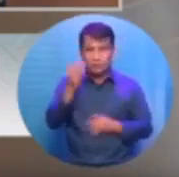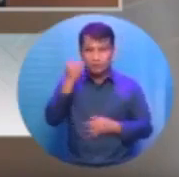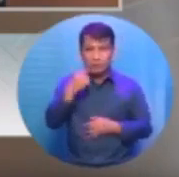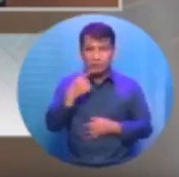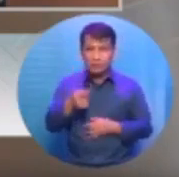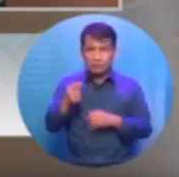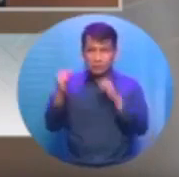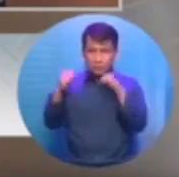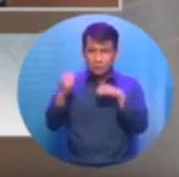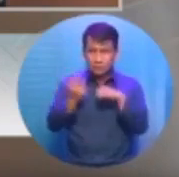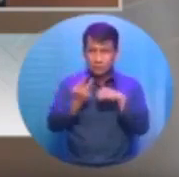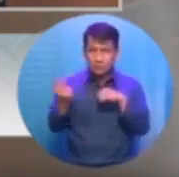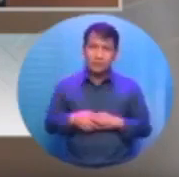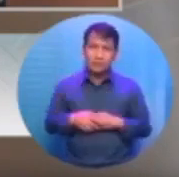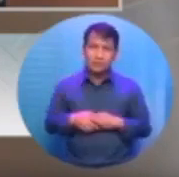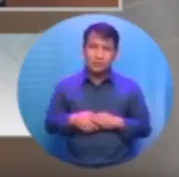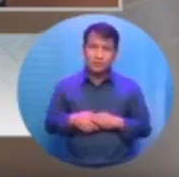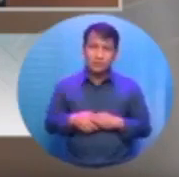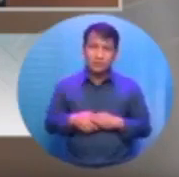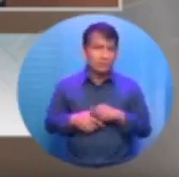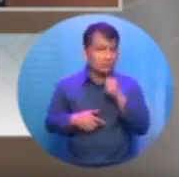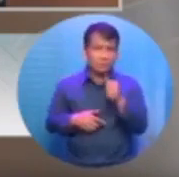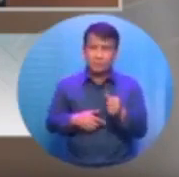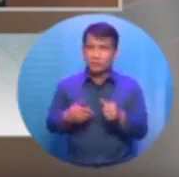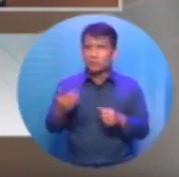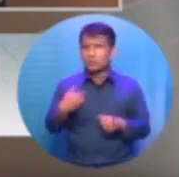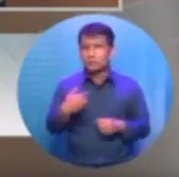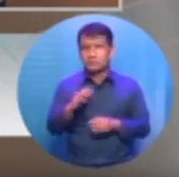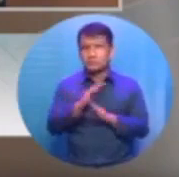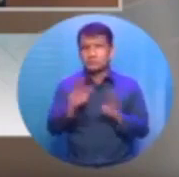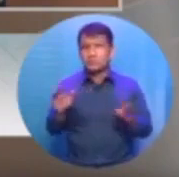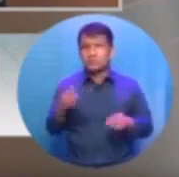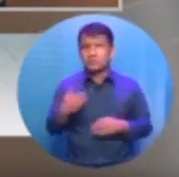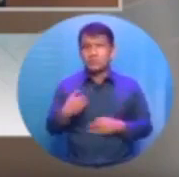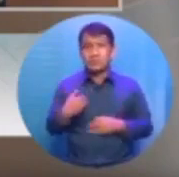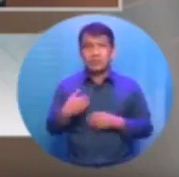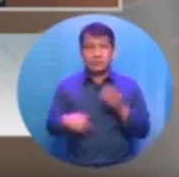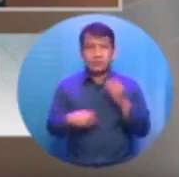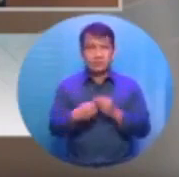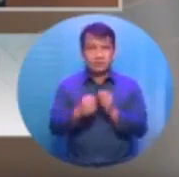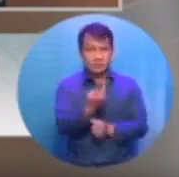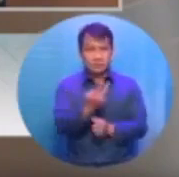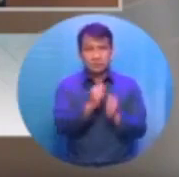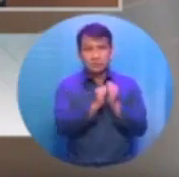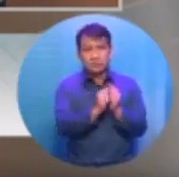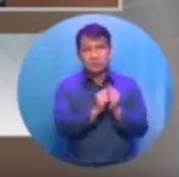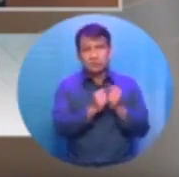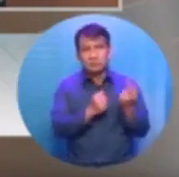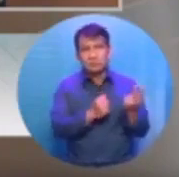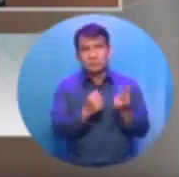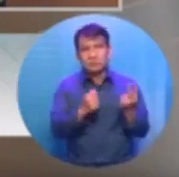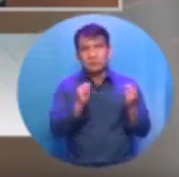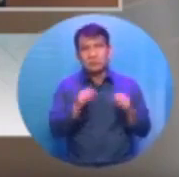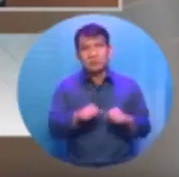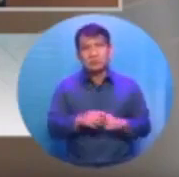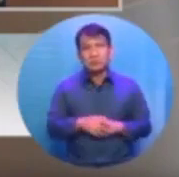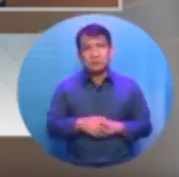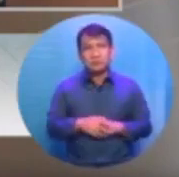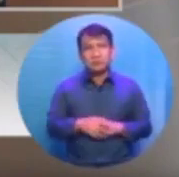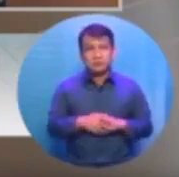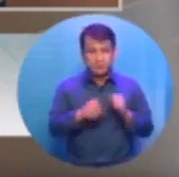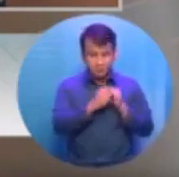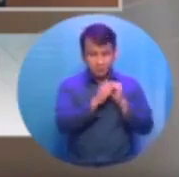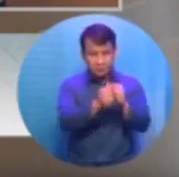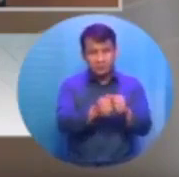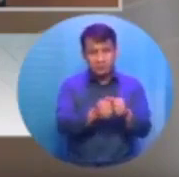May pag-ayuso ba kayo, Mrs. Mia? Hindi po, sir. Hindi okay. Po, sir. Sige, nagsasama na silang dalawa. Yes, sir, nagsasama po. Hindi, sabi mo, pupunta